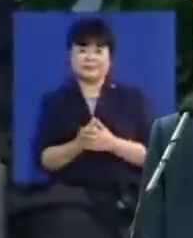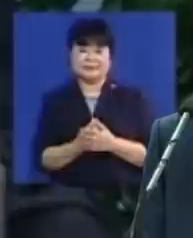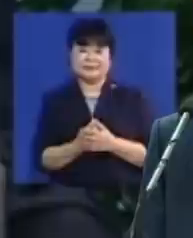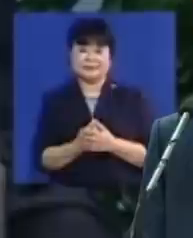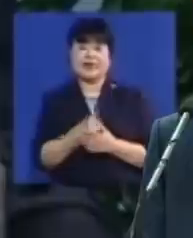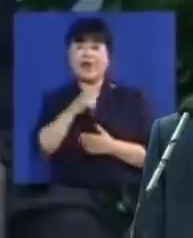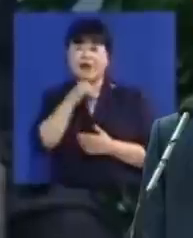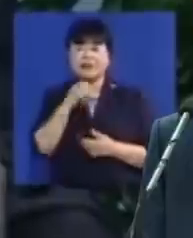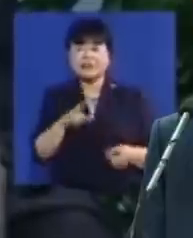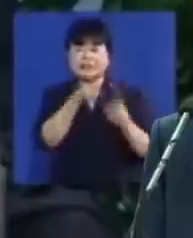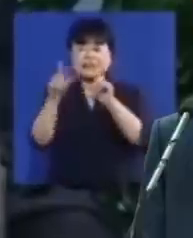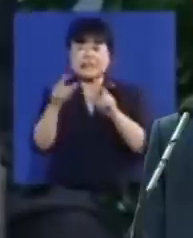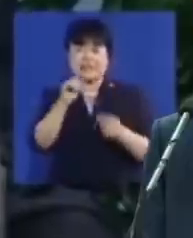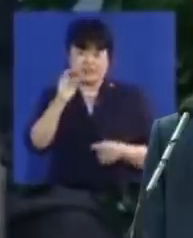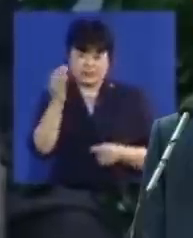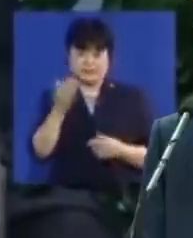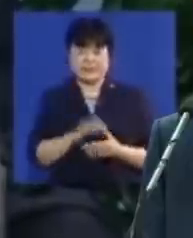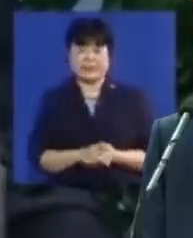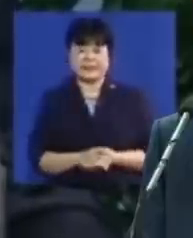거지 생활을 한 것입니다.